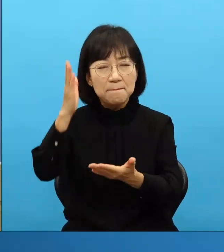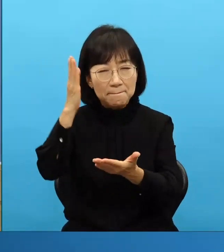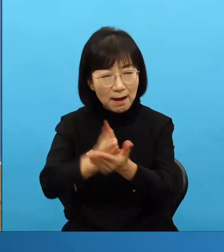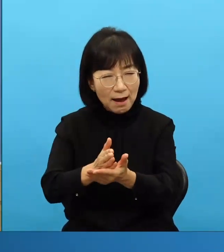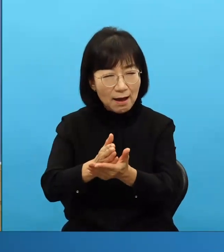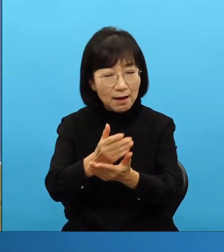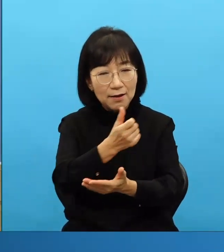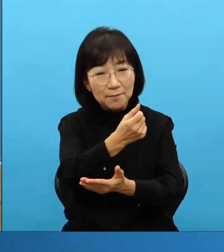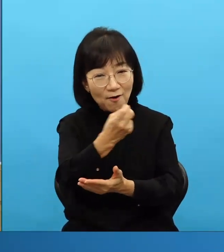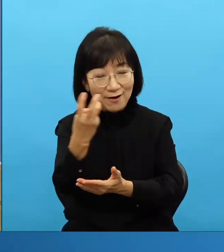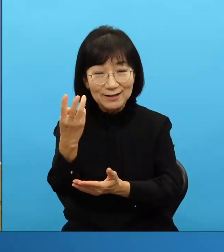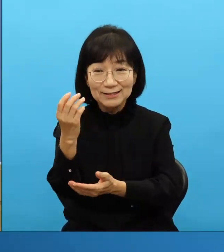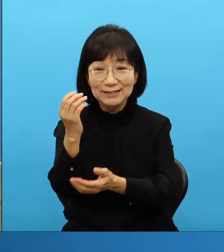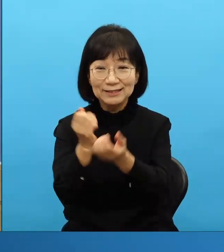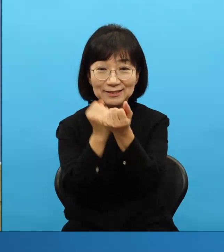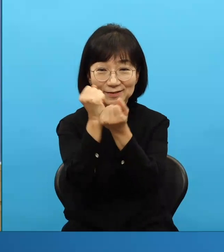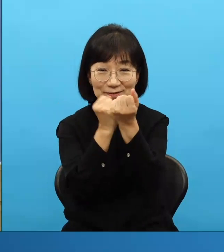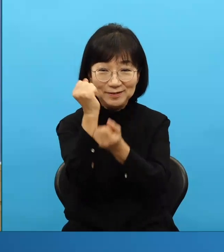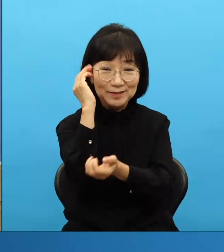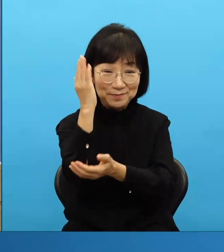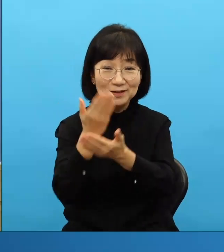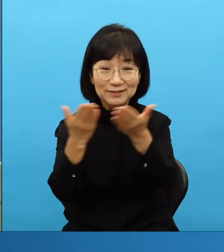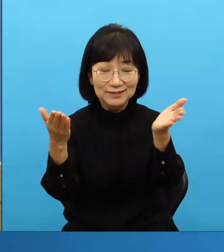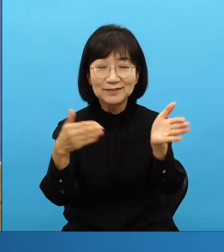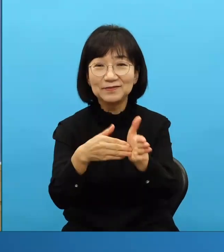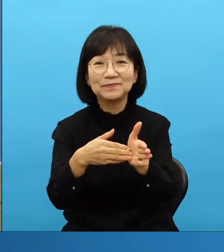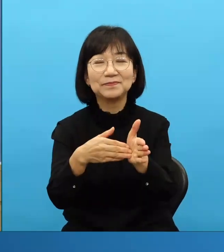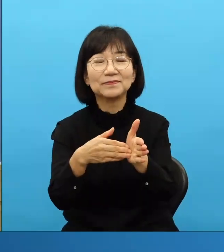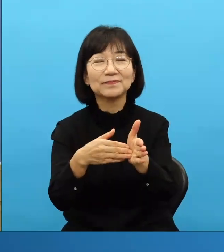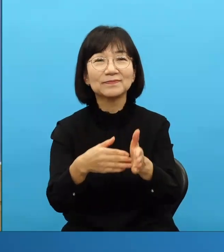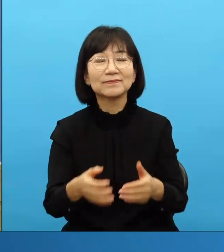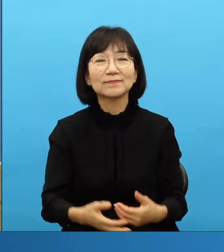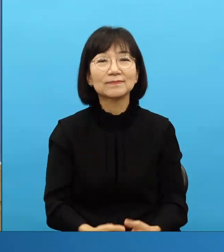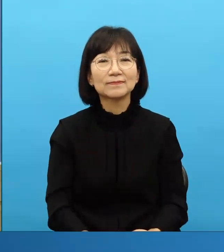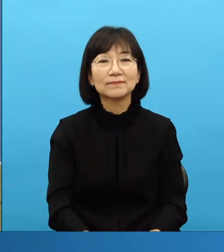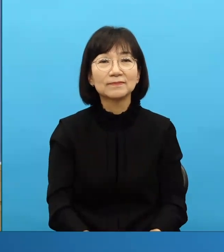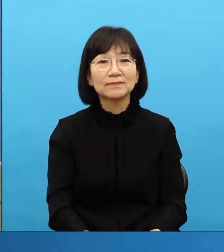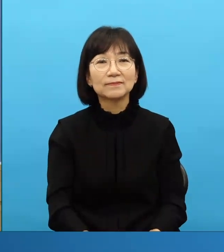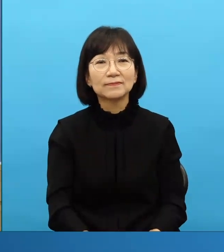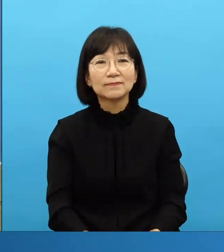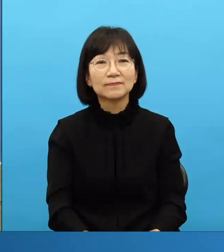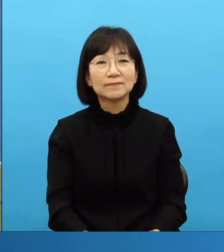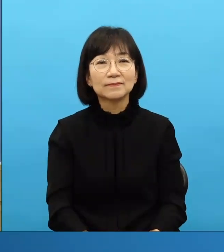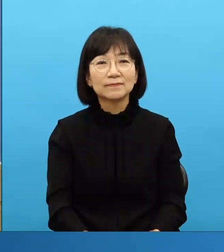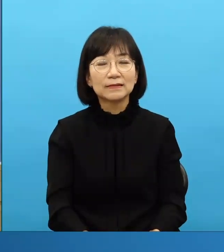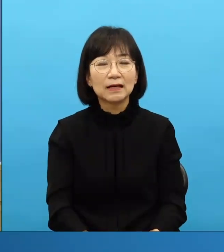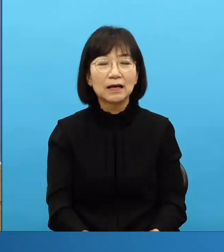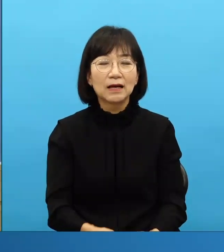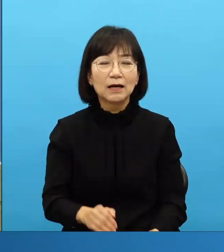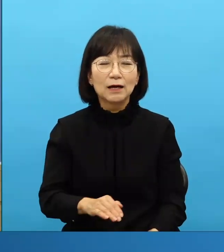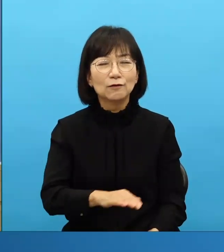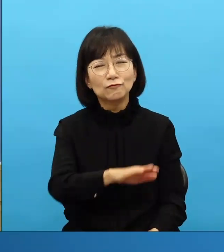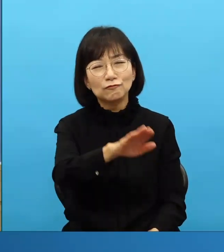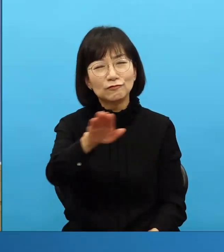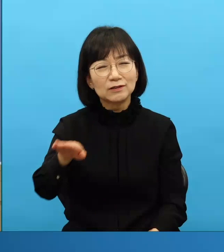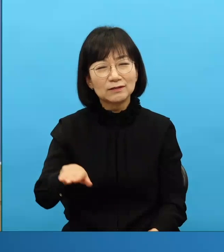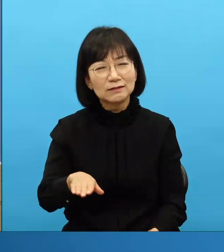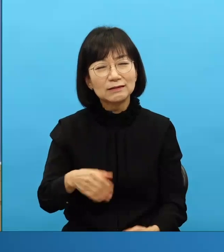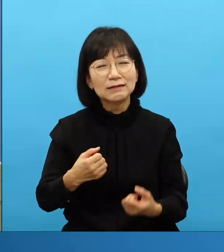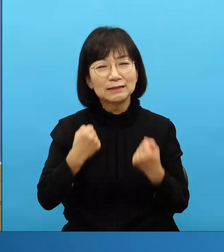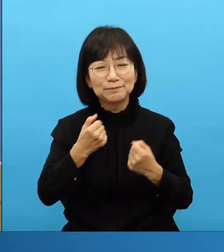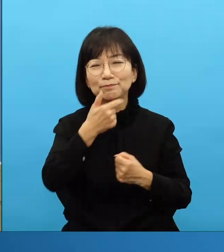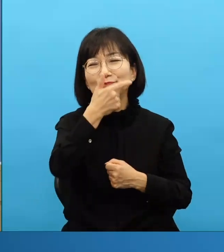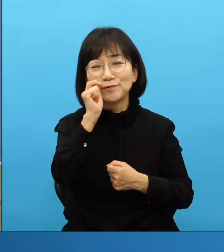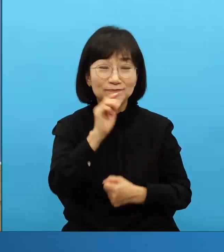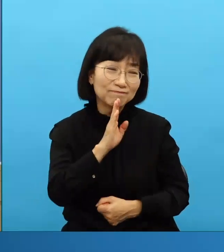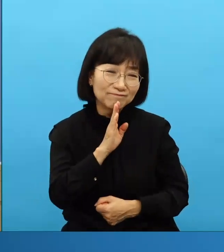not lose hold of as the main figures to save the 237 nations. 우리는 그럴 만한 힘이 잘 없죠. But we don't have the strength to do all this. 그래서